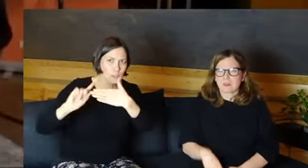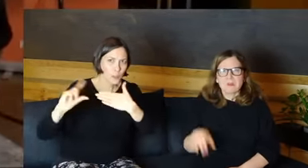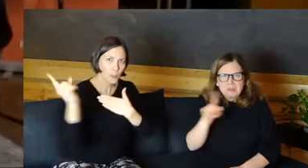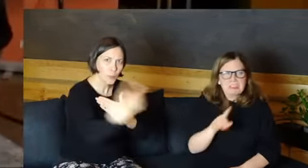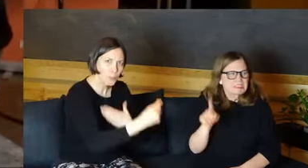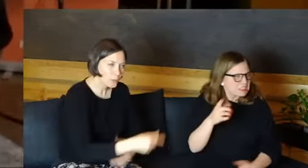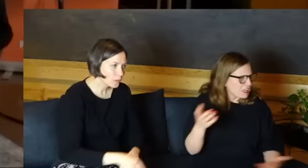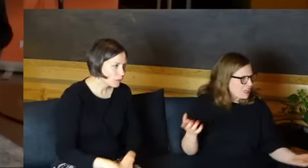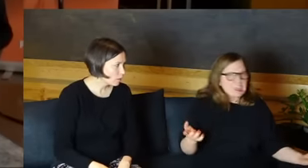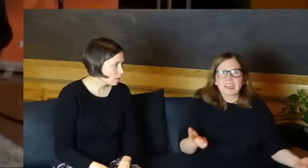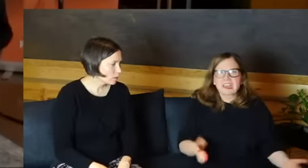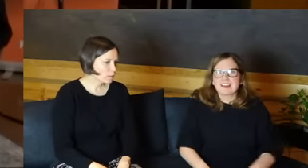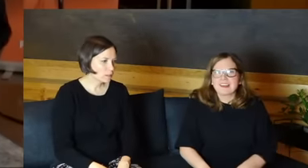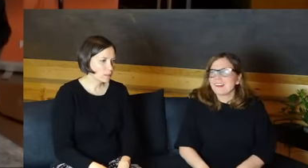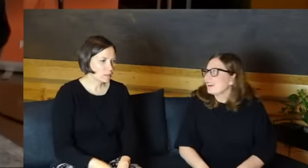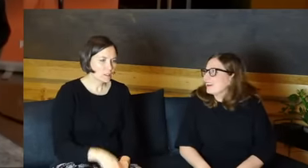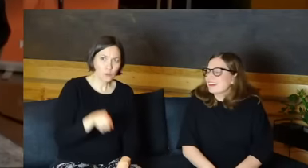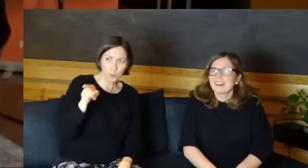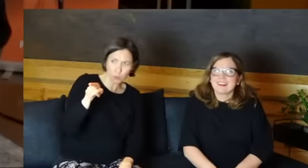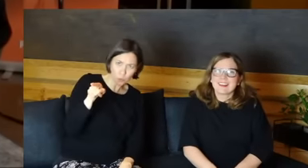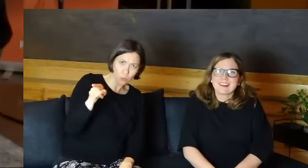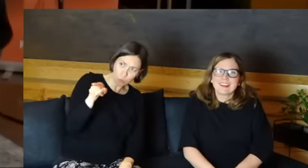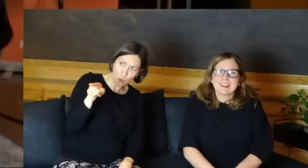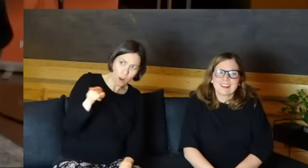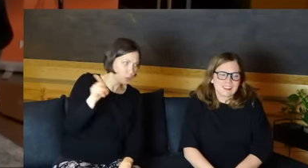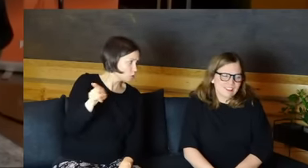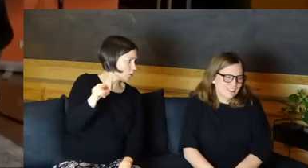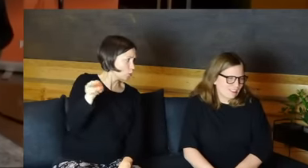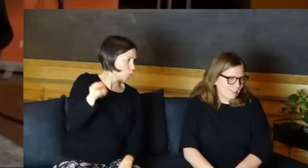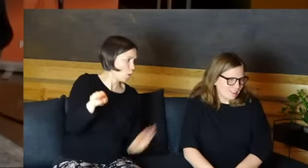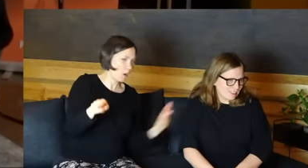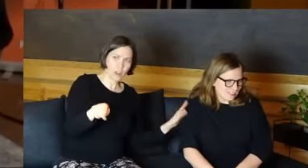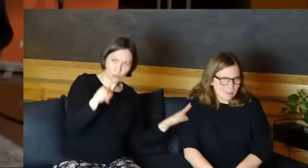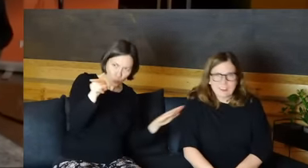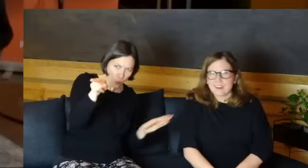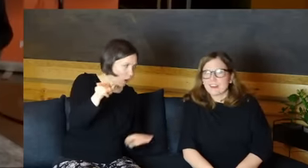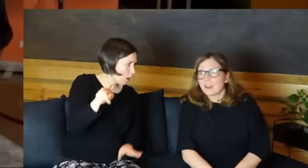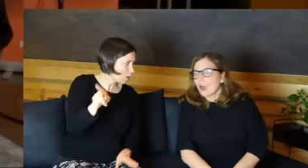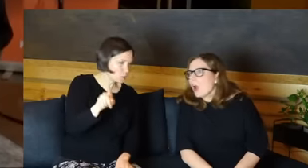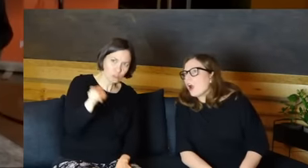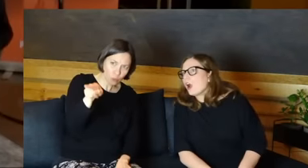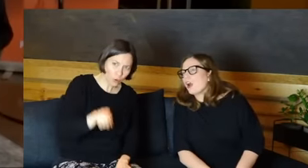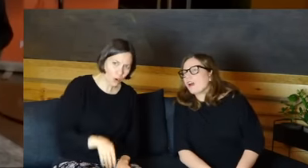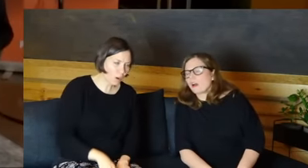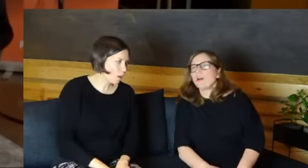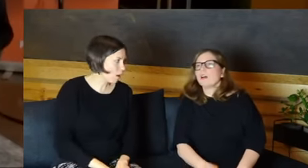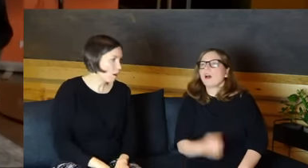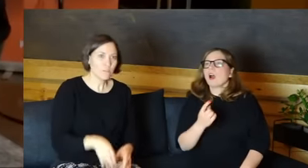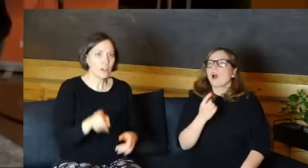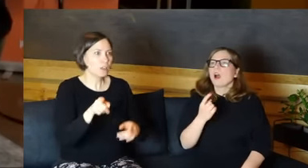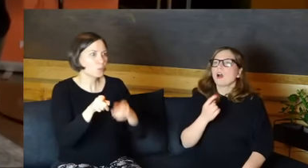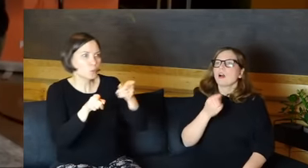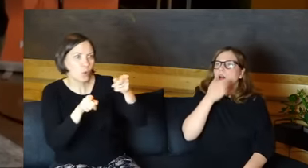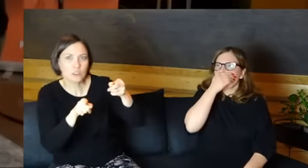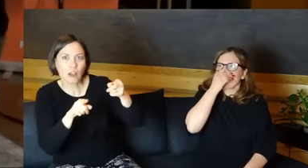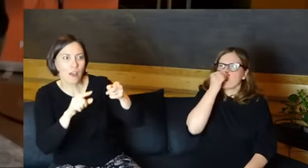Missä? Tuolla, kato tuolla. Tuonne, jossain tuolla noin mun mielestä. Aivan. Vai hei, nyt se vilahti tossa